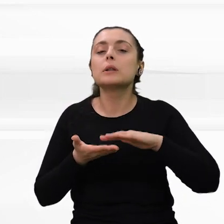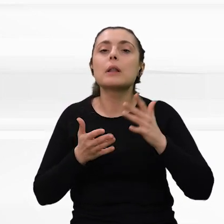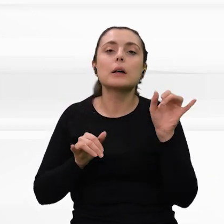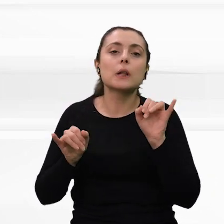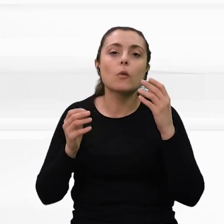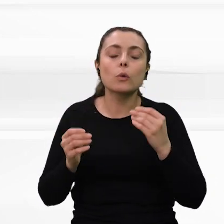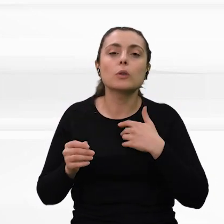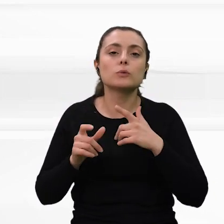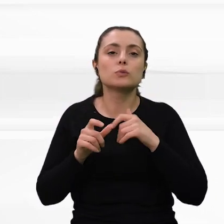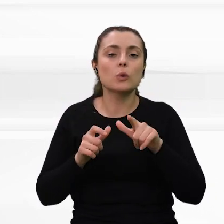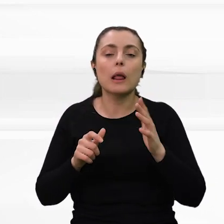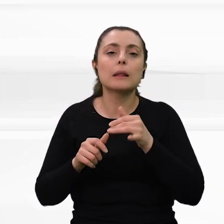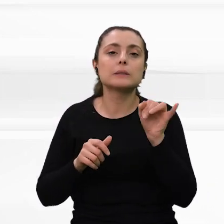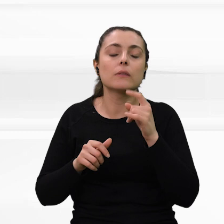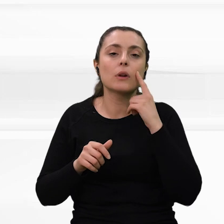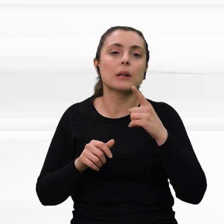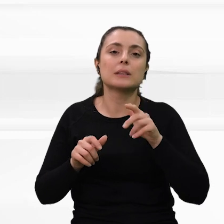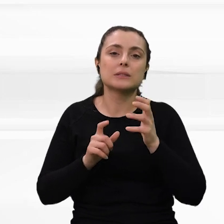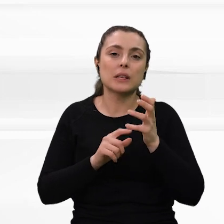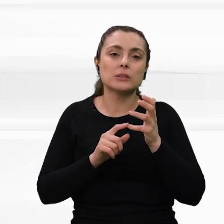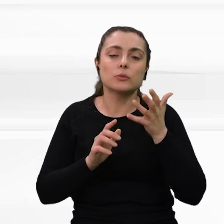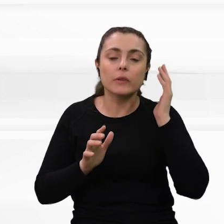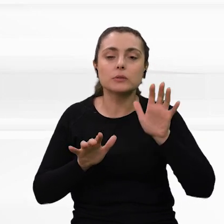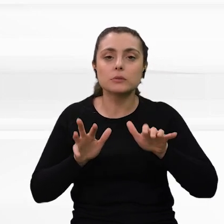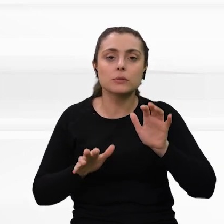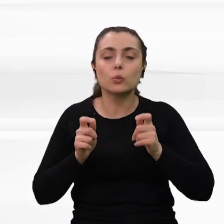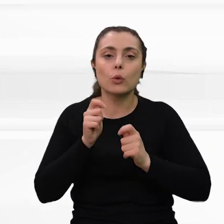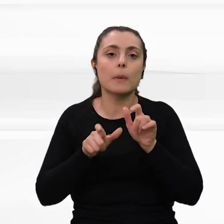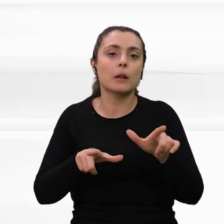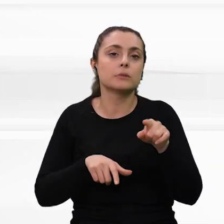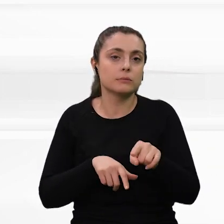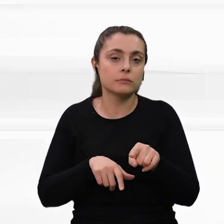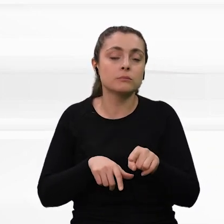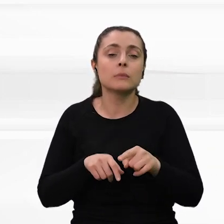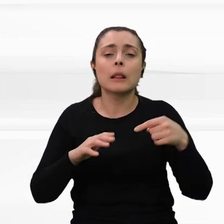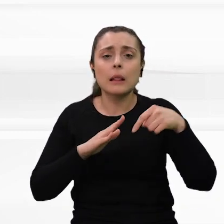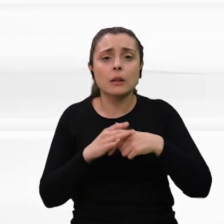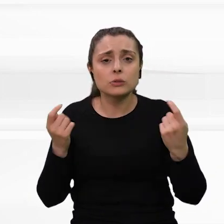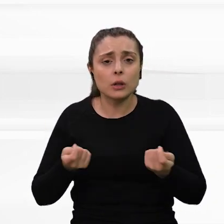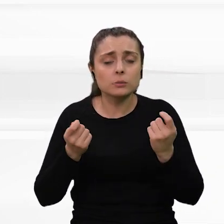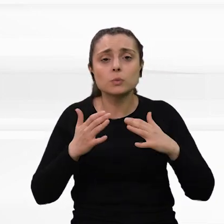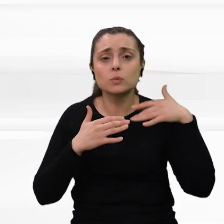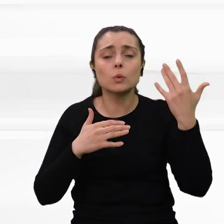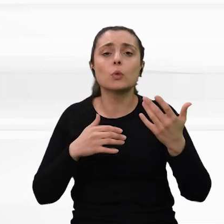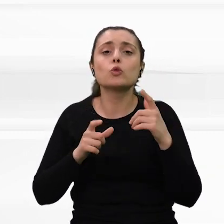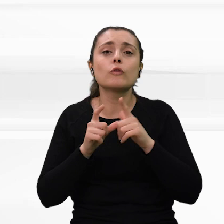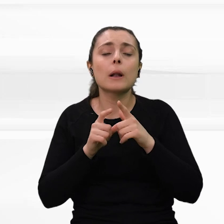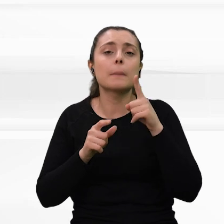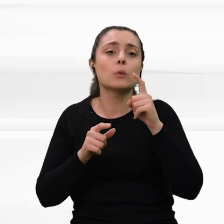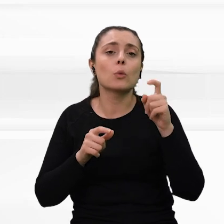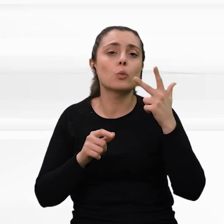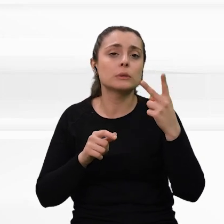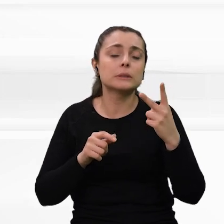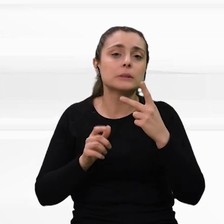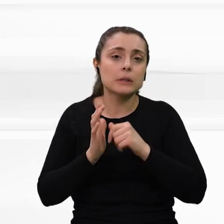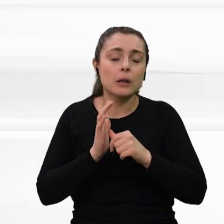diziliş daha zayıf olan sol elin ve en zayıf olan Serçe parmağım çok fazla kullanılmasını gerektirir ayrıntılı çalışmaların ardından Durak